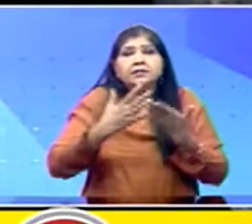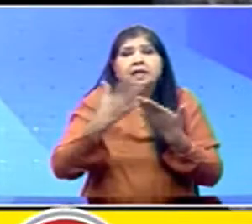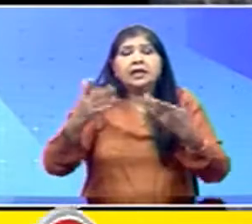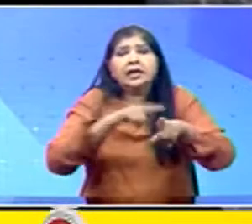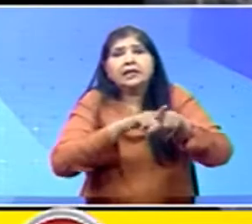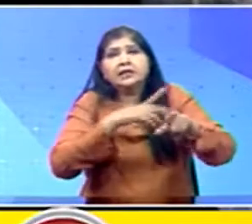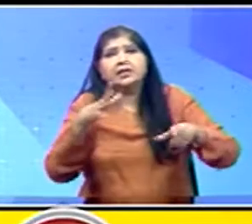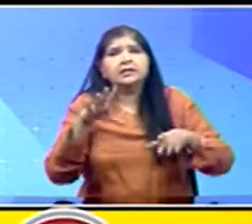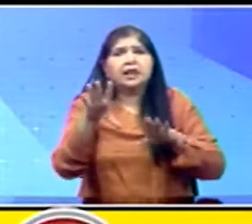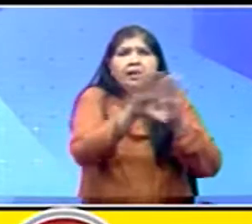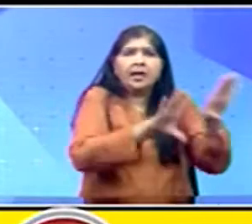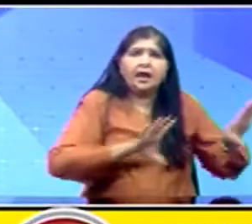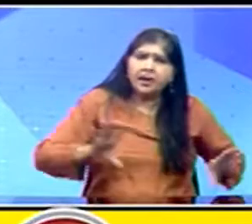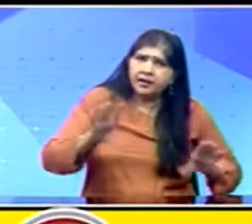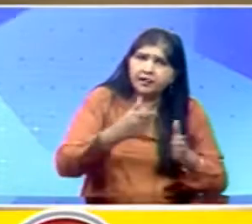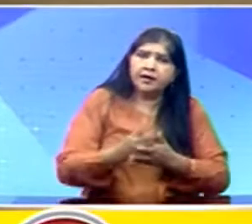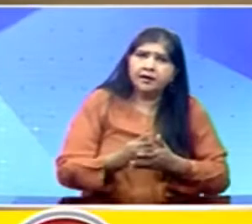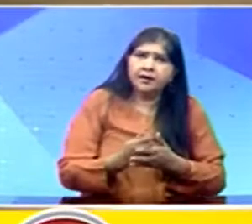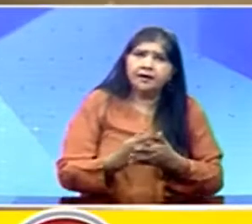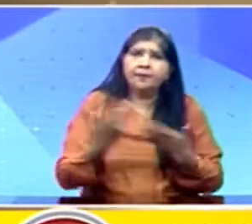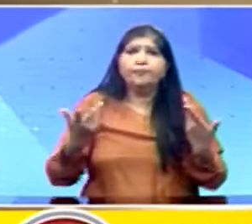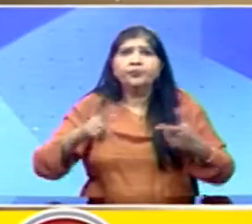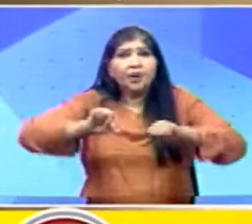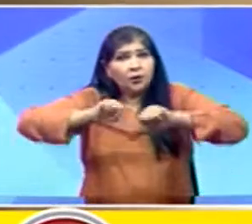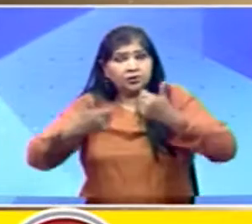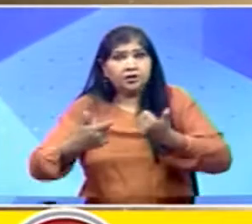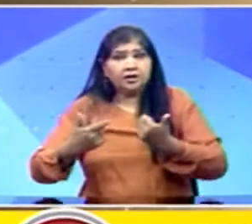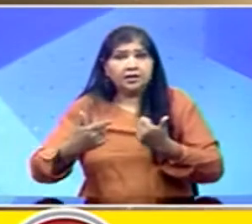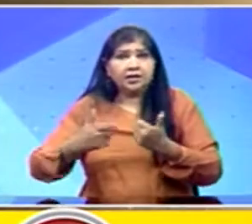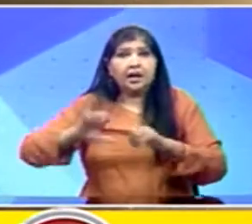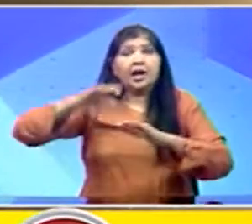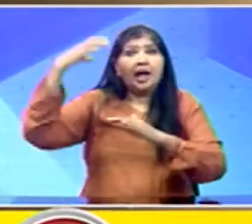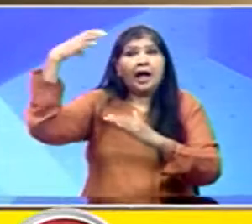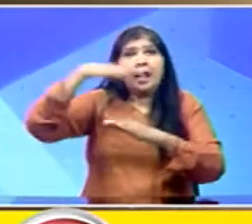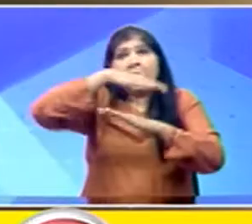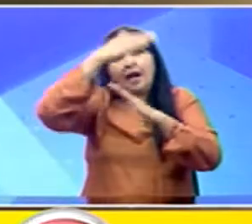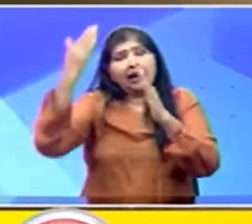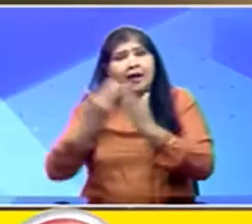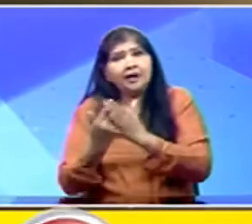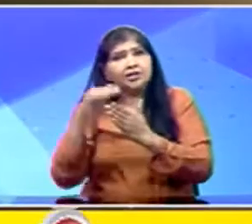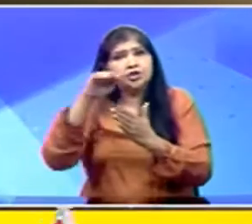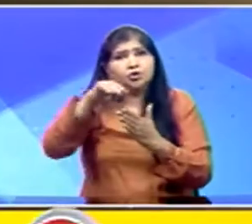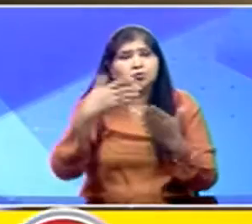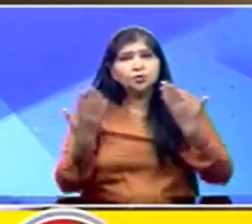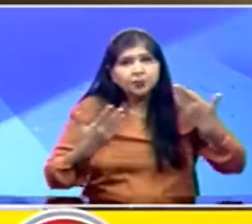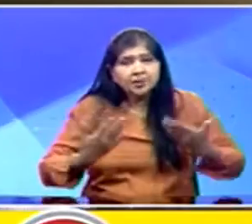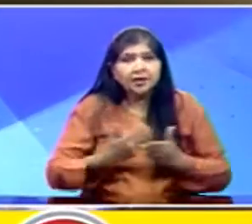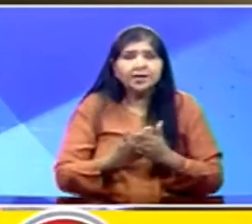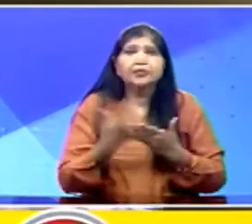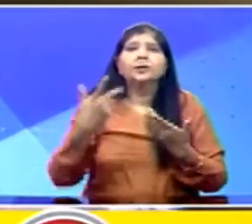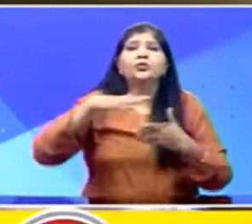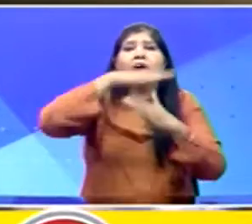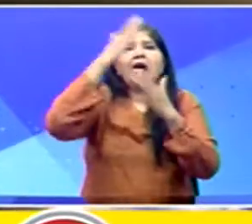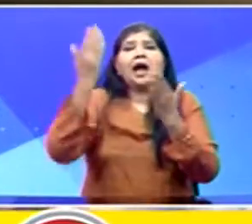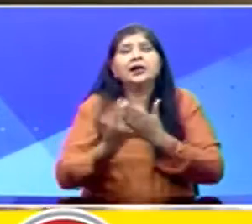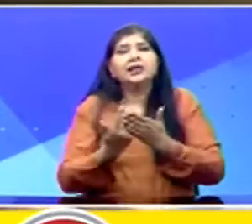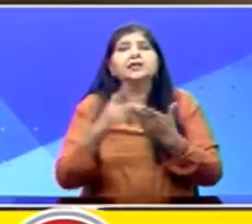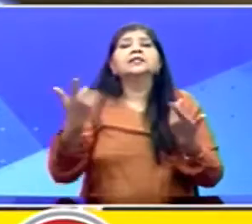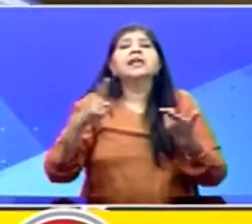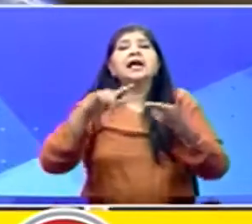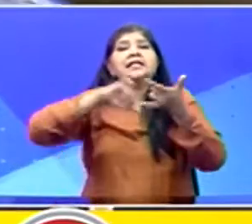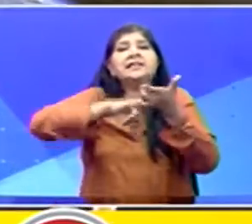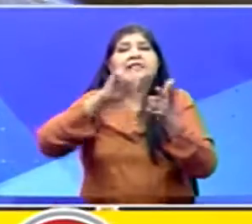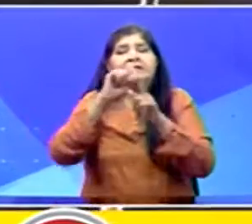सारे ख्षेत्रों में सभलता का आकास छु रहा है तो आकाश या अंतरीक